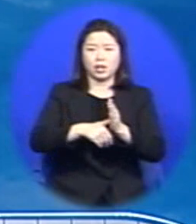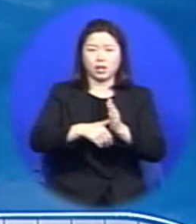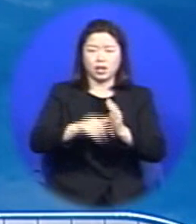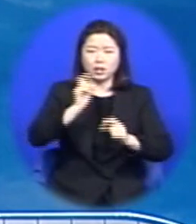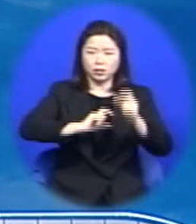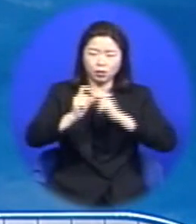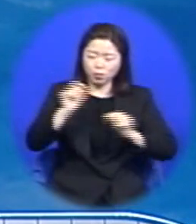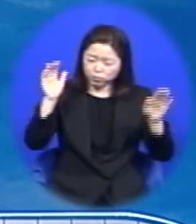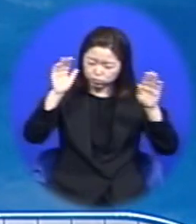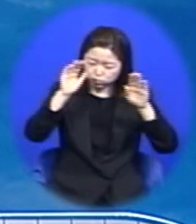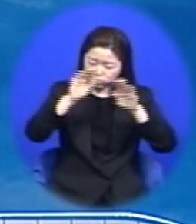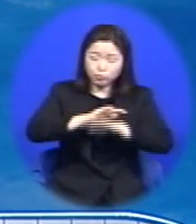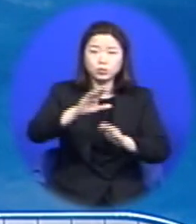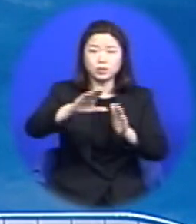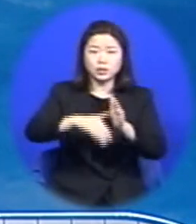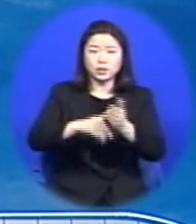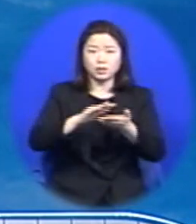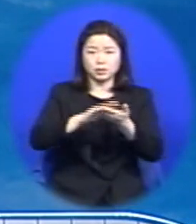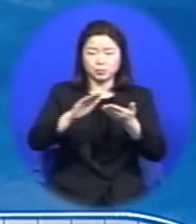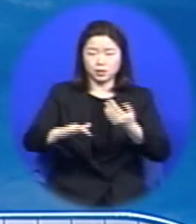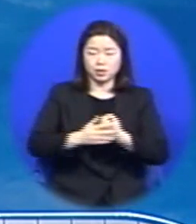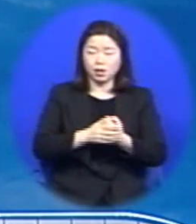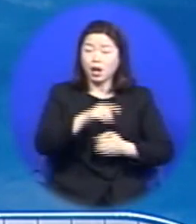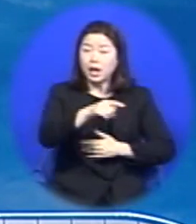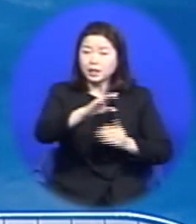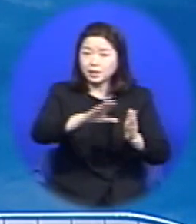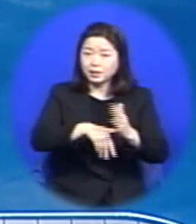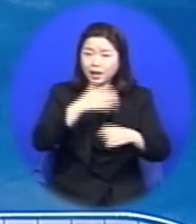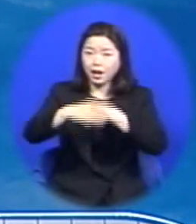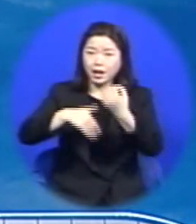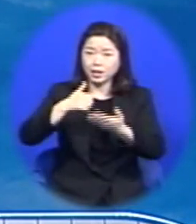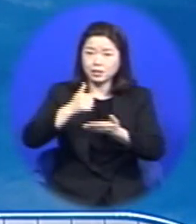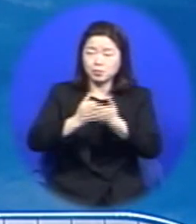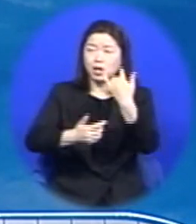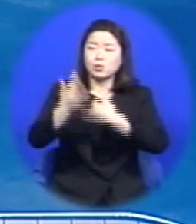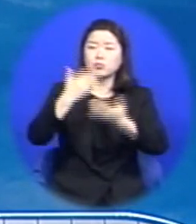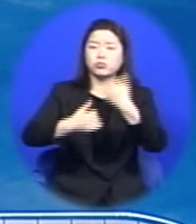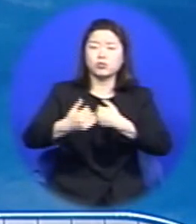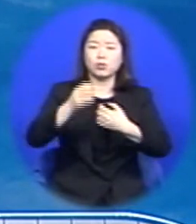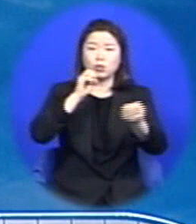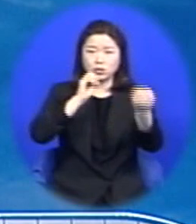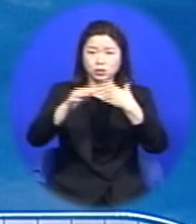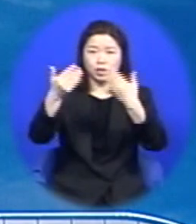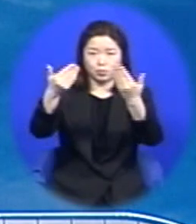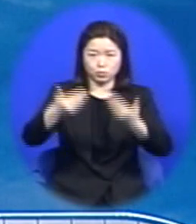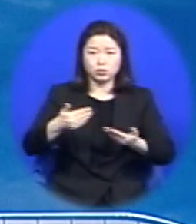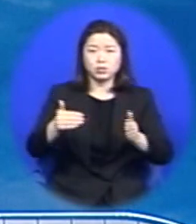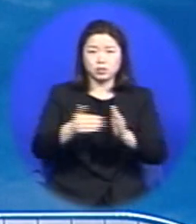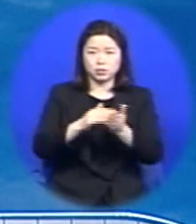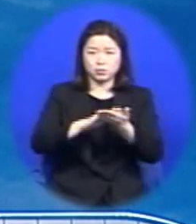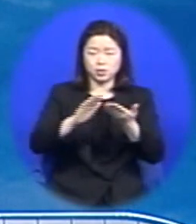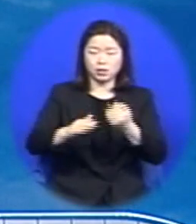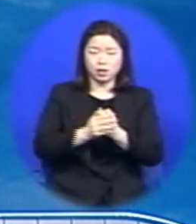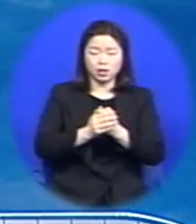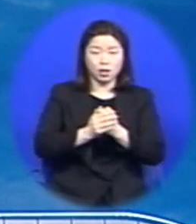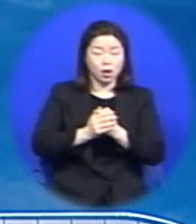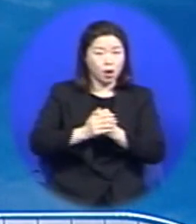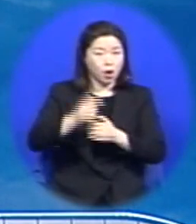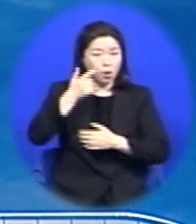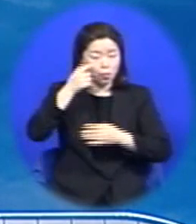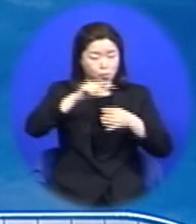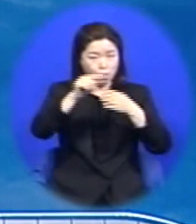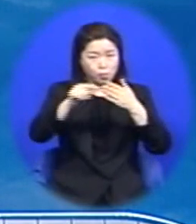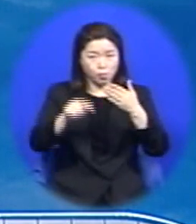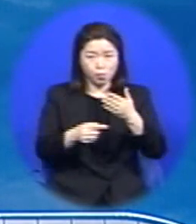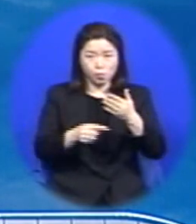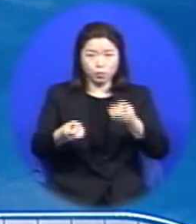암울한 시기였어요. 그때 하나님이 불로 응답하셨던 거예요. 오순절마가 다락방에